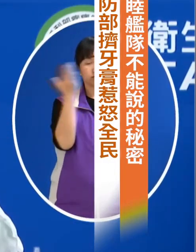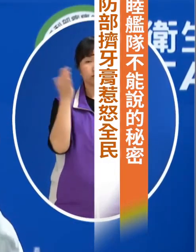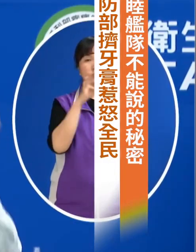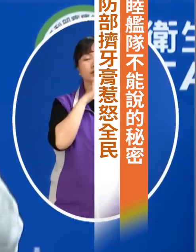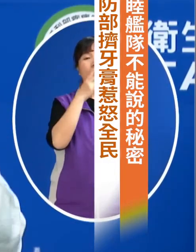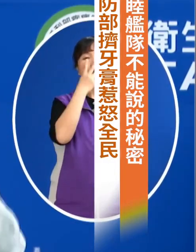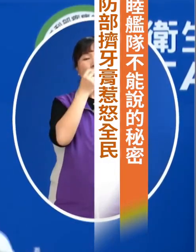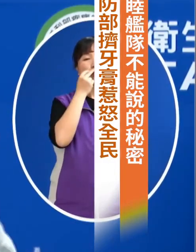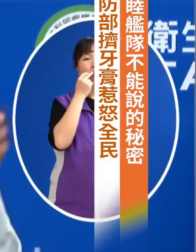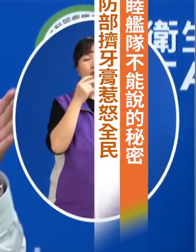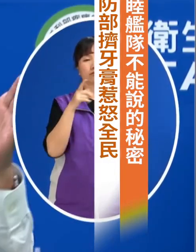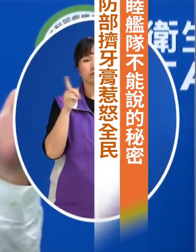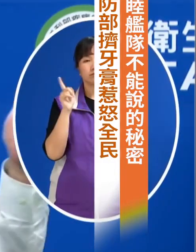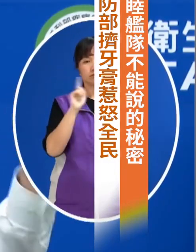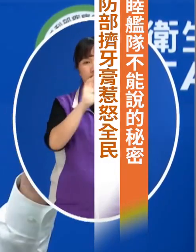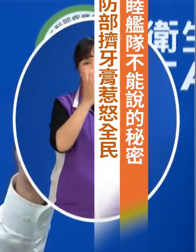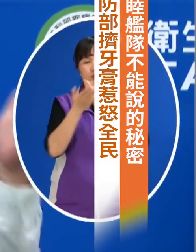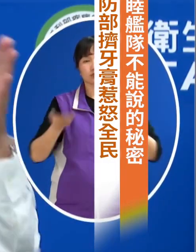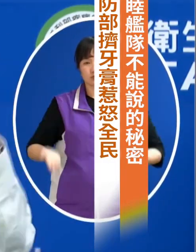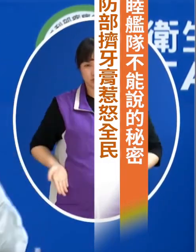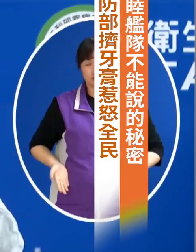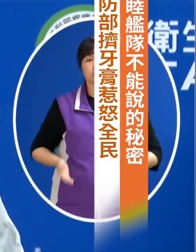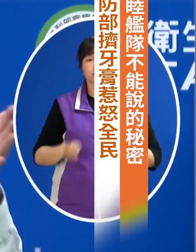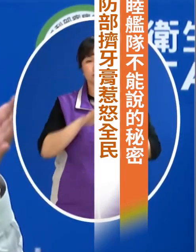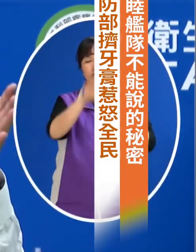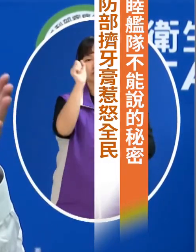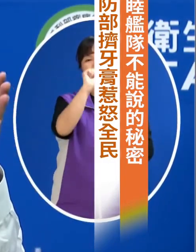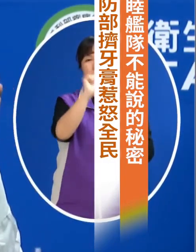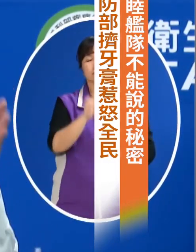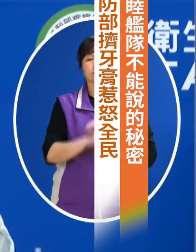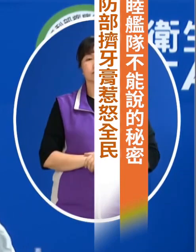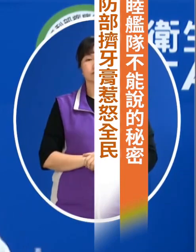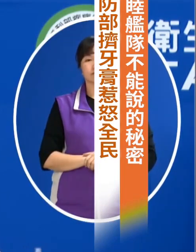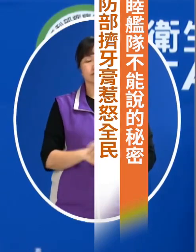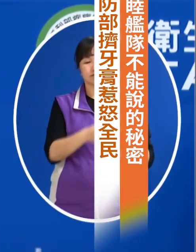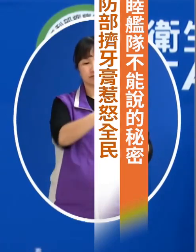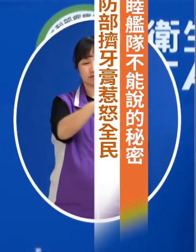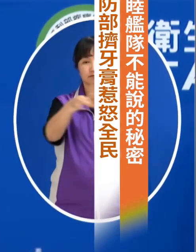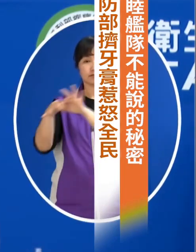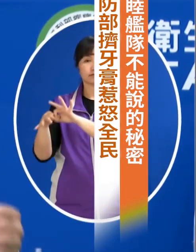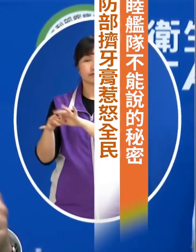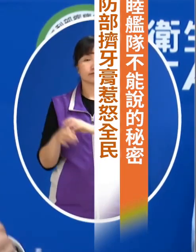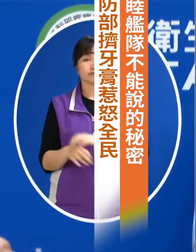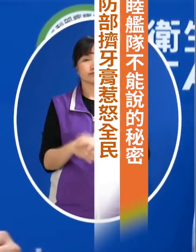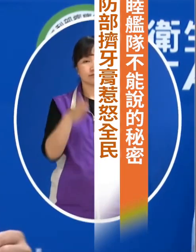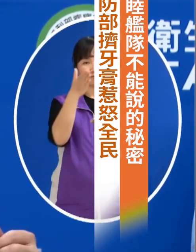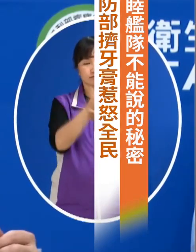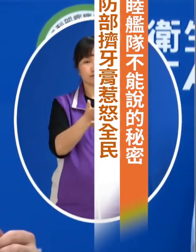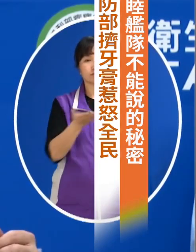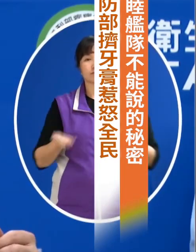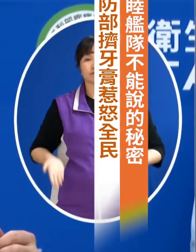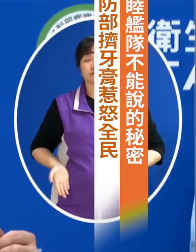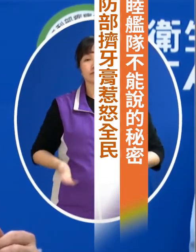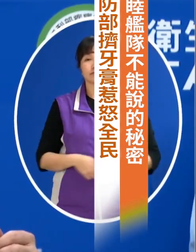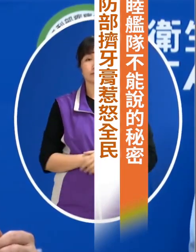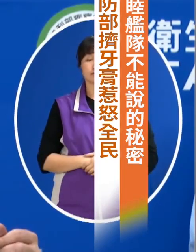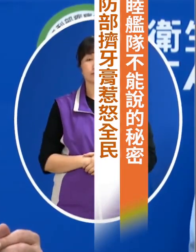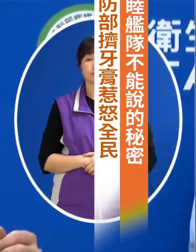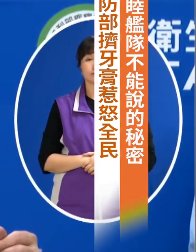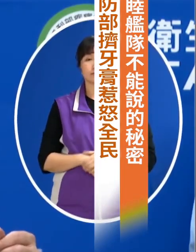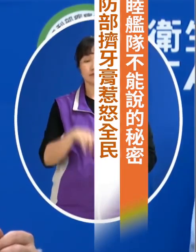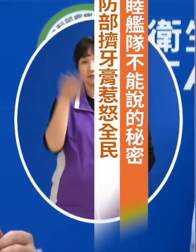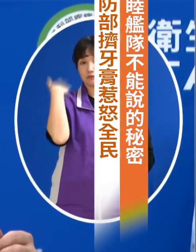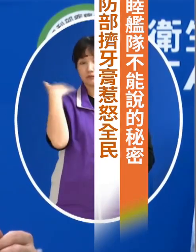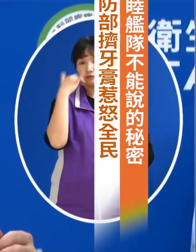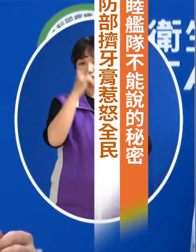天的休假，我们就要到我们那一排或那一班。好，就连带的，好要进修。那所以那